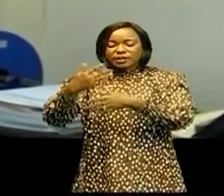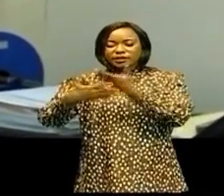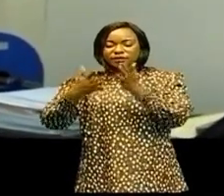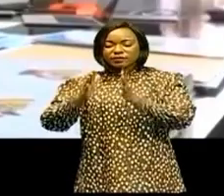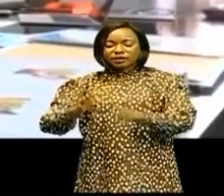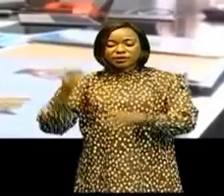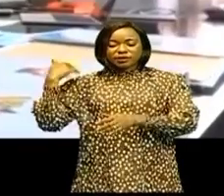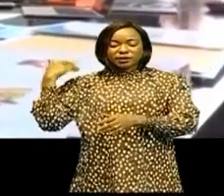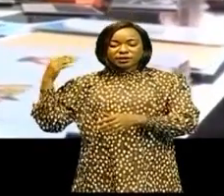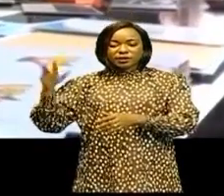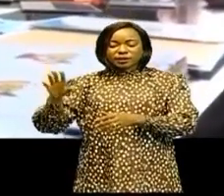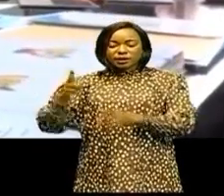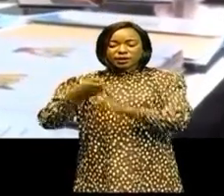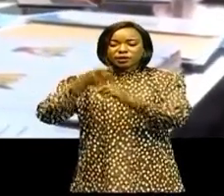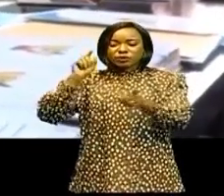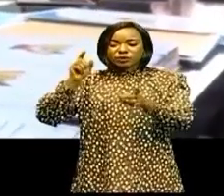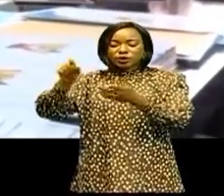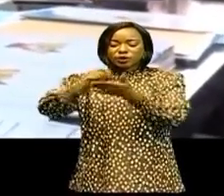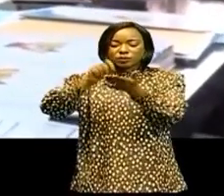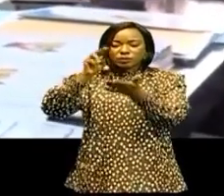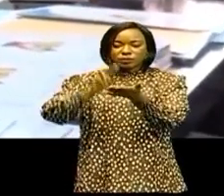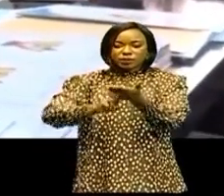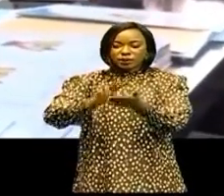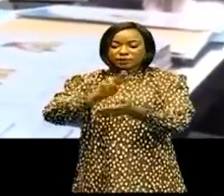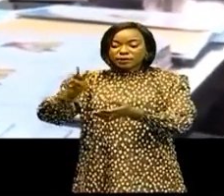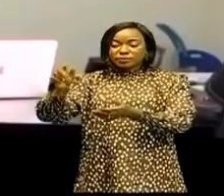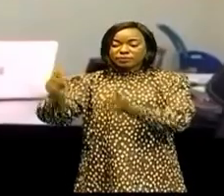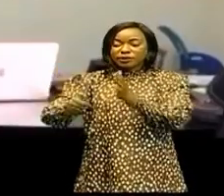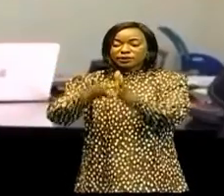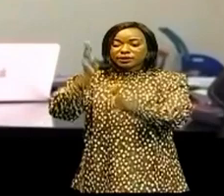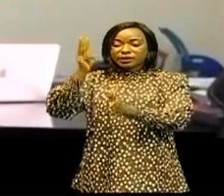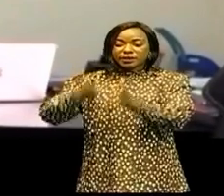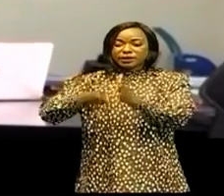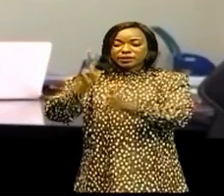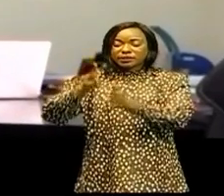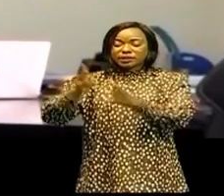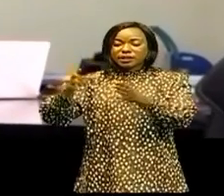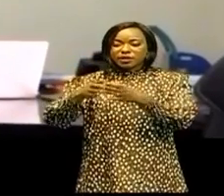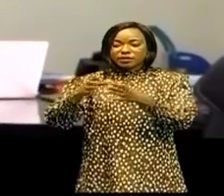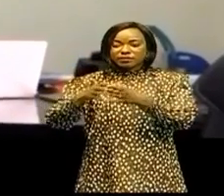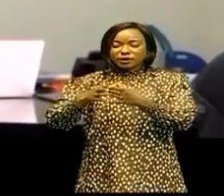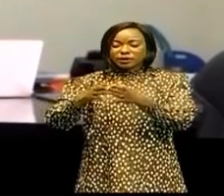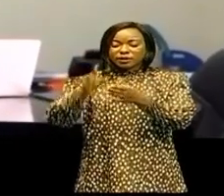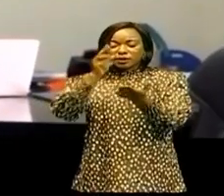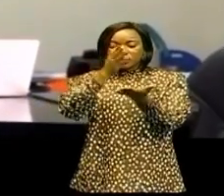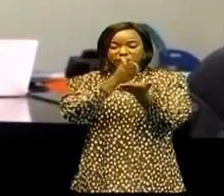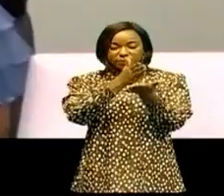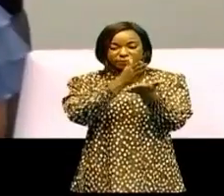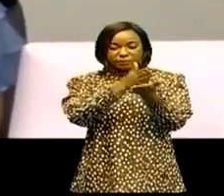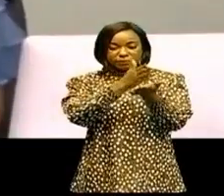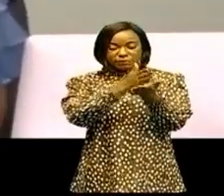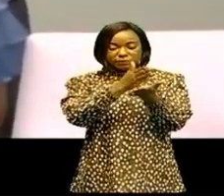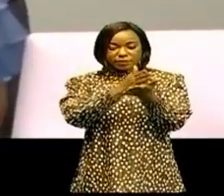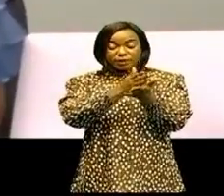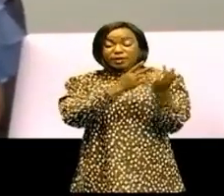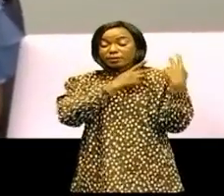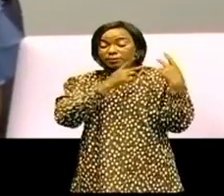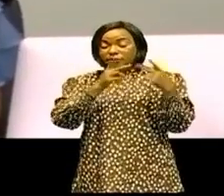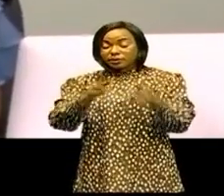l'État provenant d'un contrat signé en 2013 avec un prestataire privé.